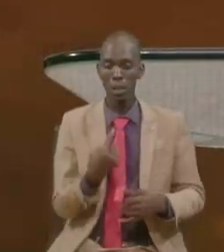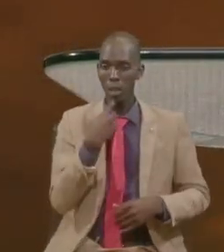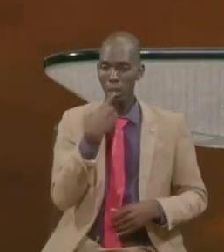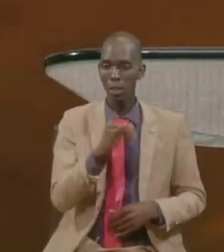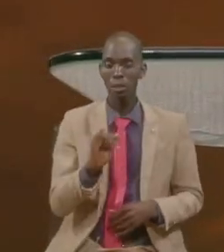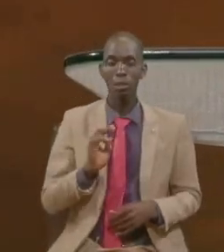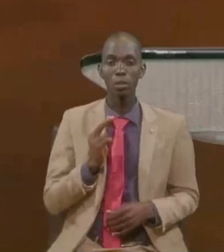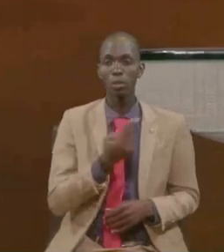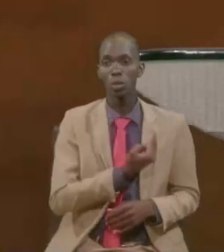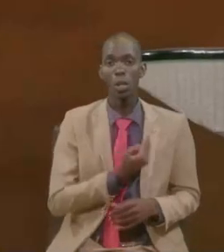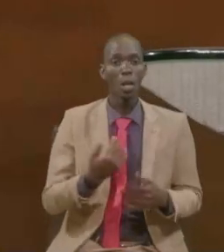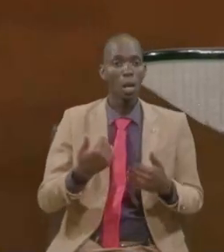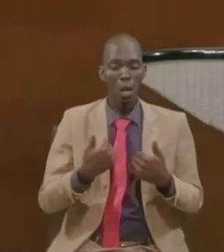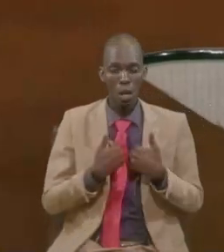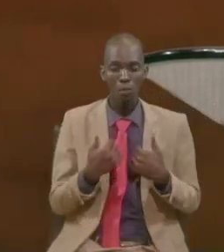dit